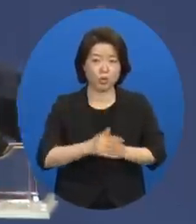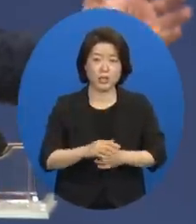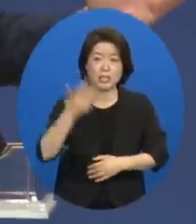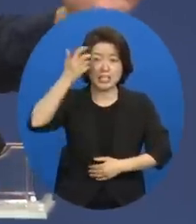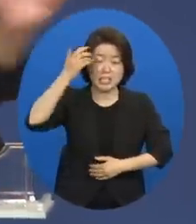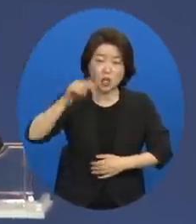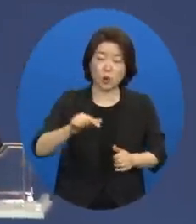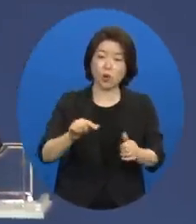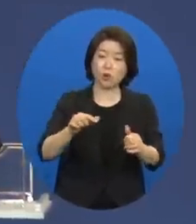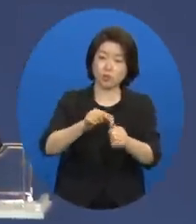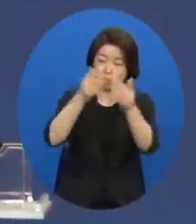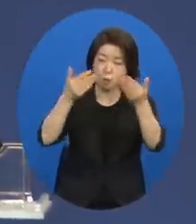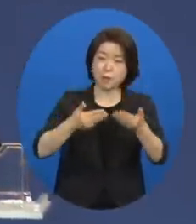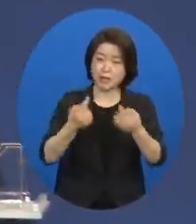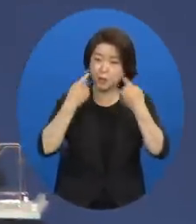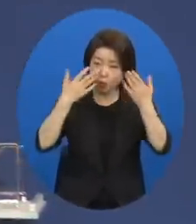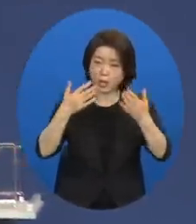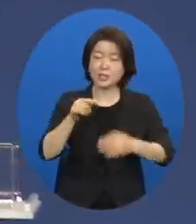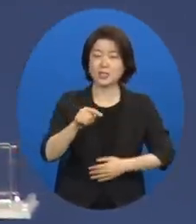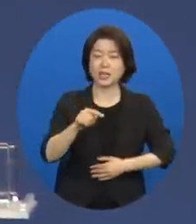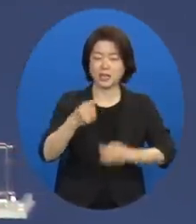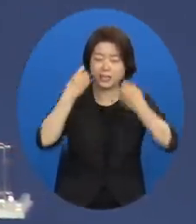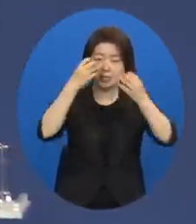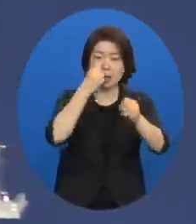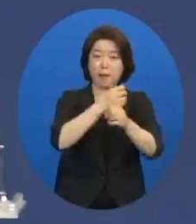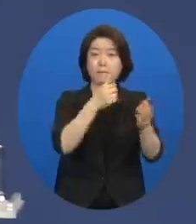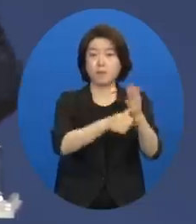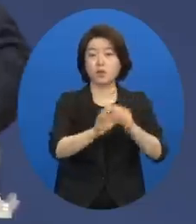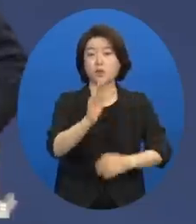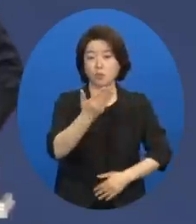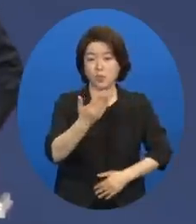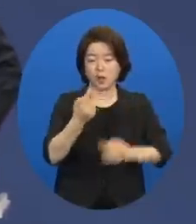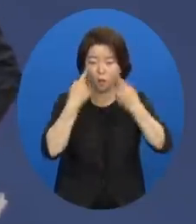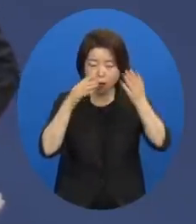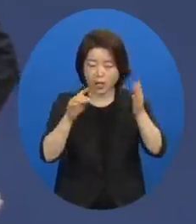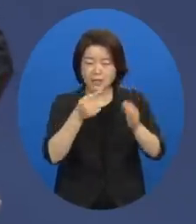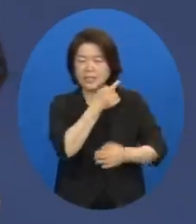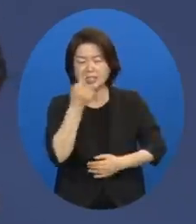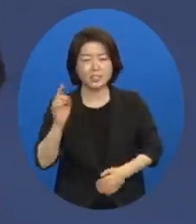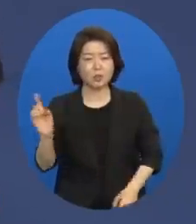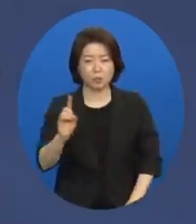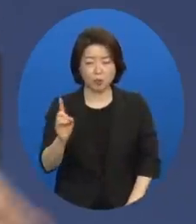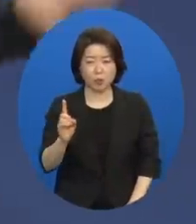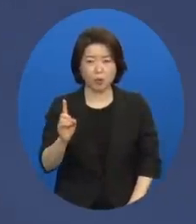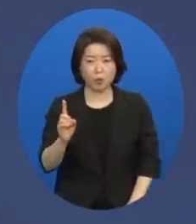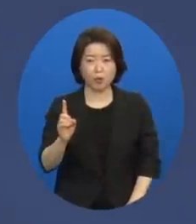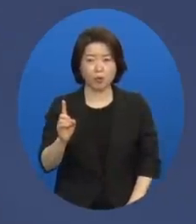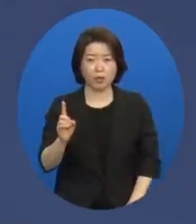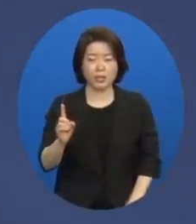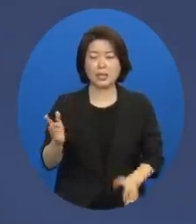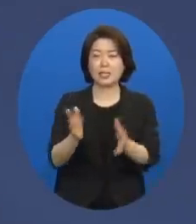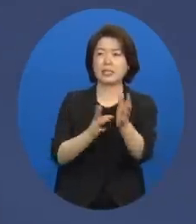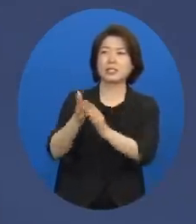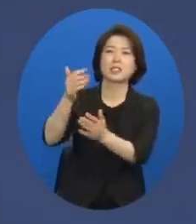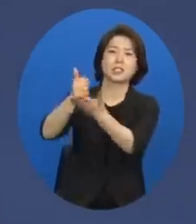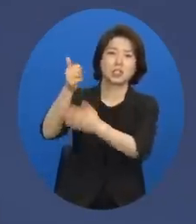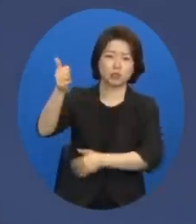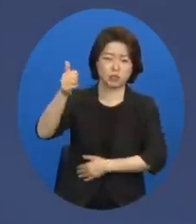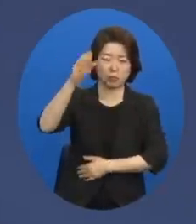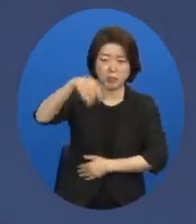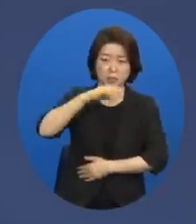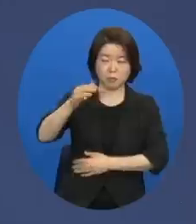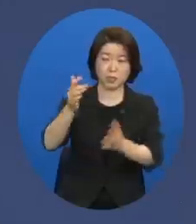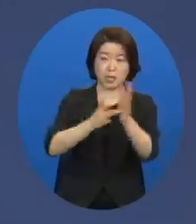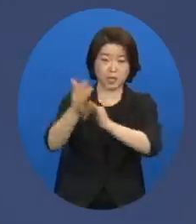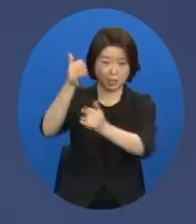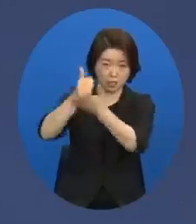구원받은 가장 확실한 이 새 피조물 된 가장 확실한 증거가 뭐냐면 놀랍게도 예수님을 십자가의